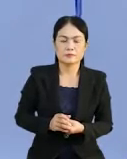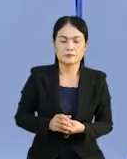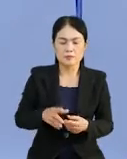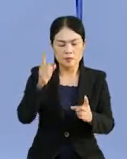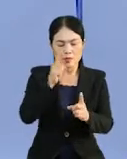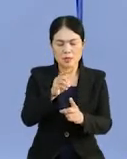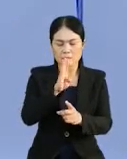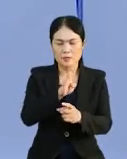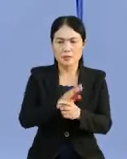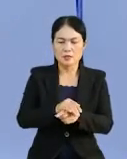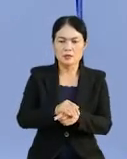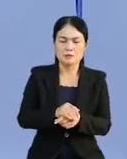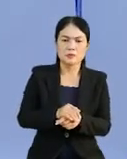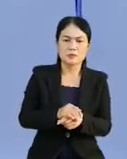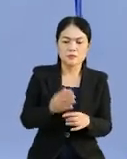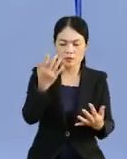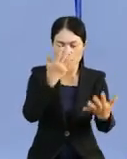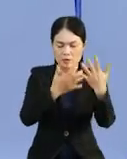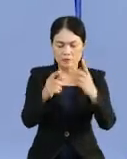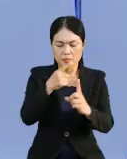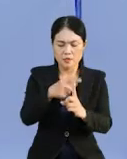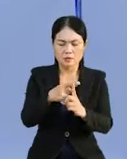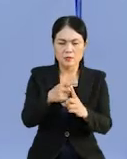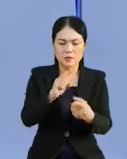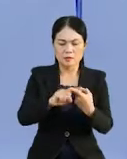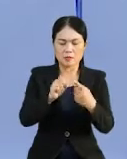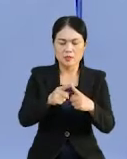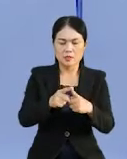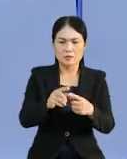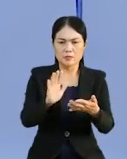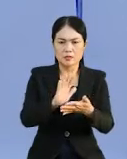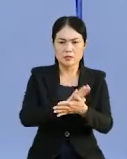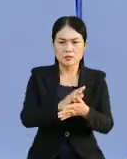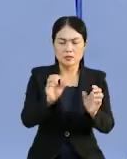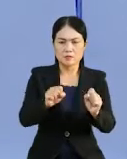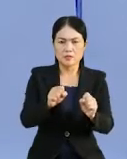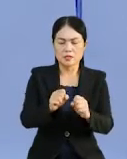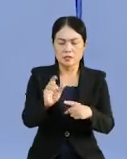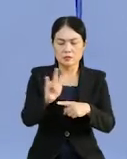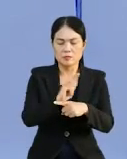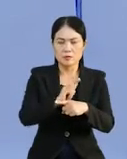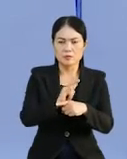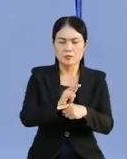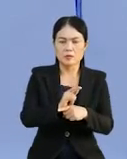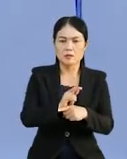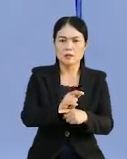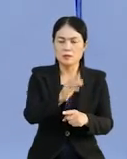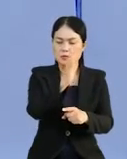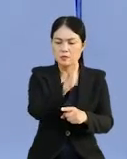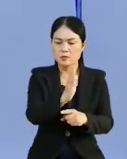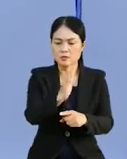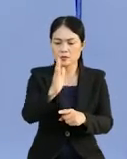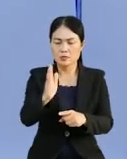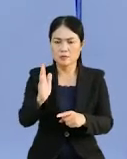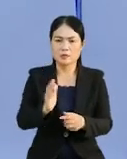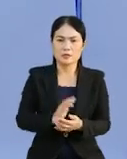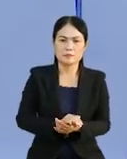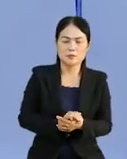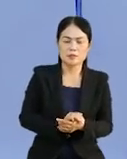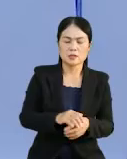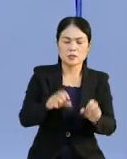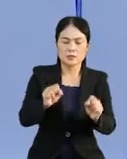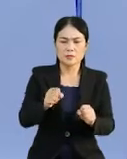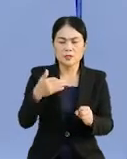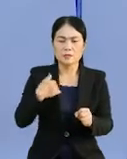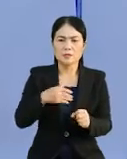Đầm bây của mọi con ở nông ca chẳng lòm, bụng lệ chẳng lòm, sần lập ấy chẳng á, con ai phơi đi chìa màn vị thi chúa chô màu. Chẳng mơ miên màn